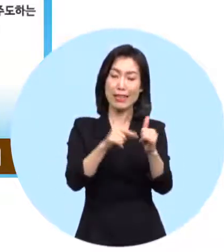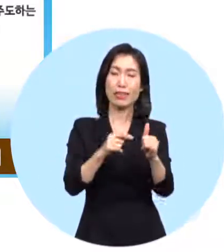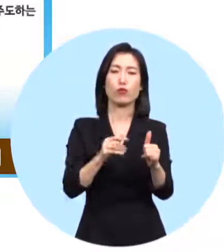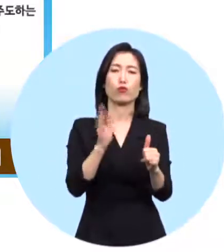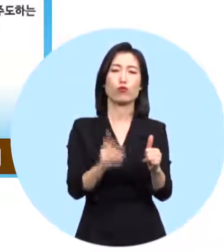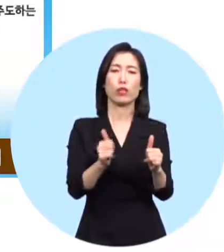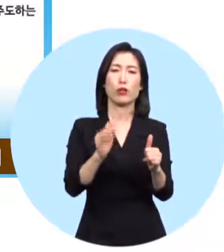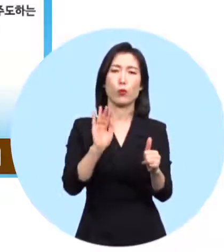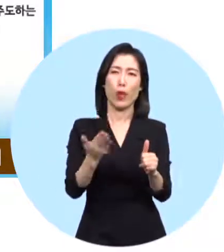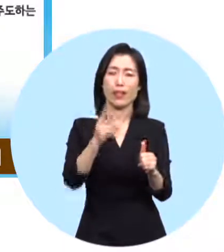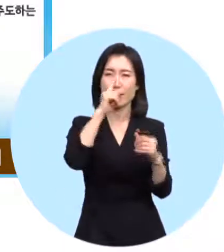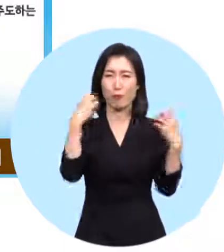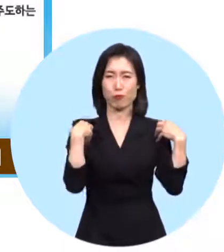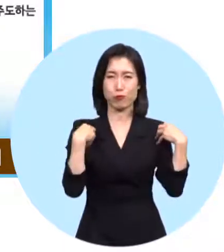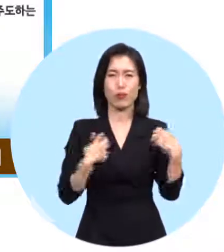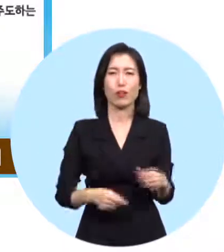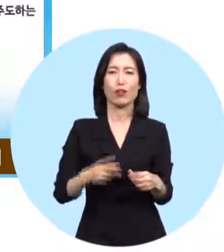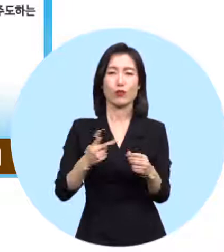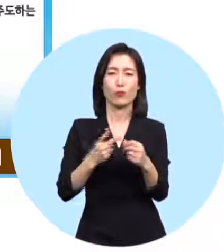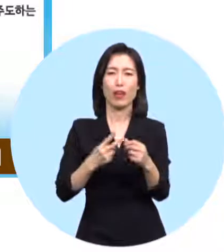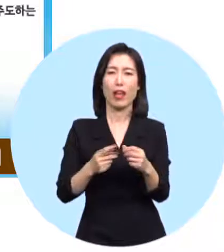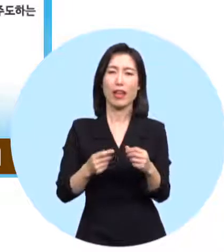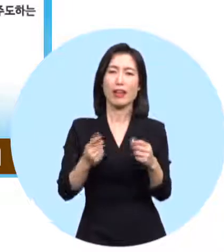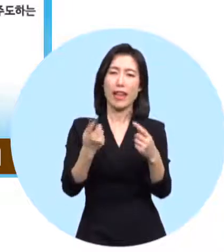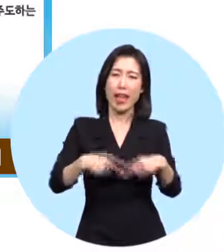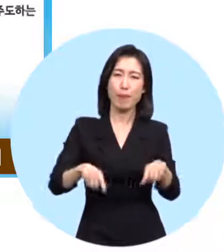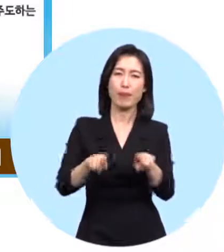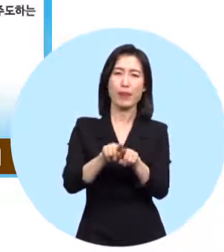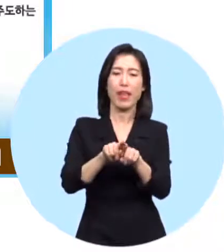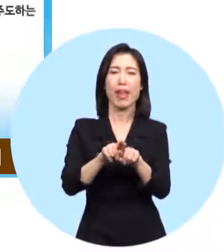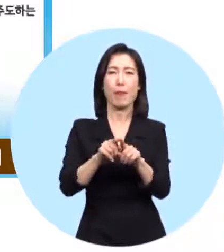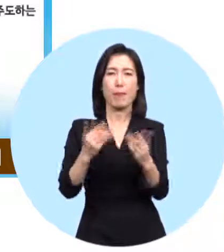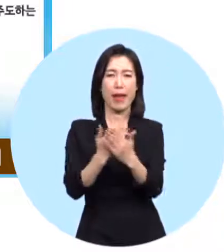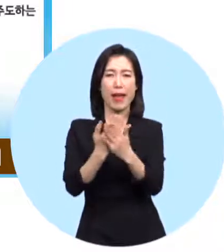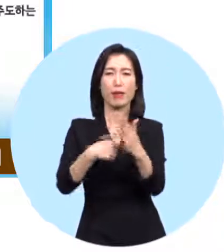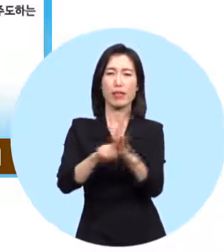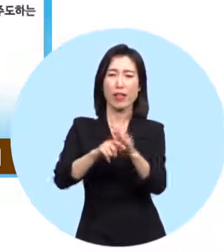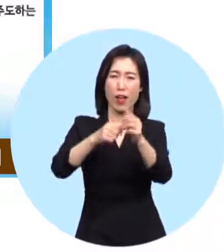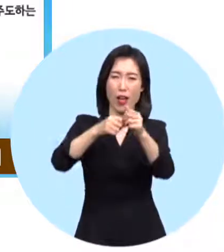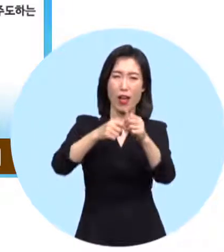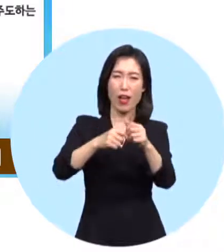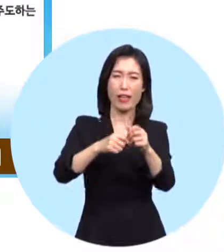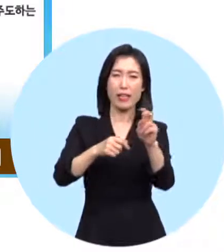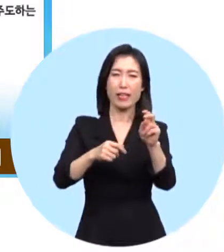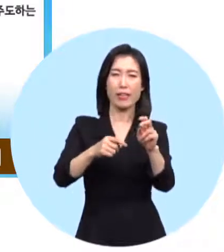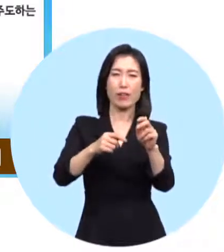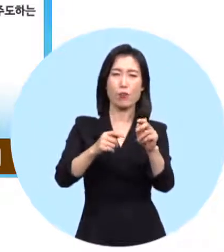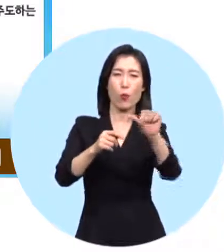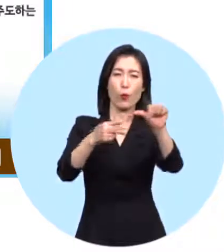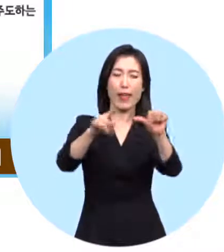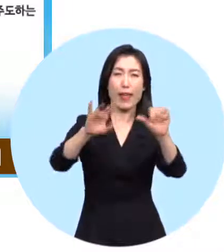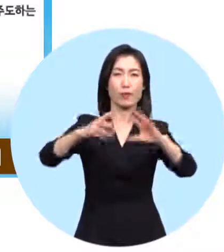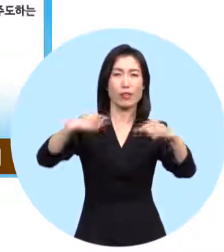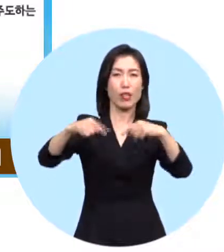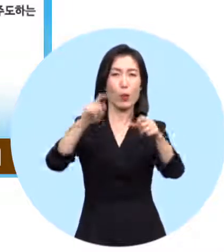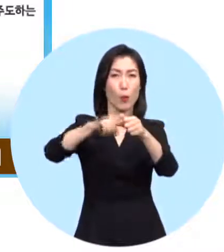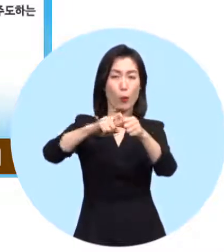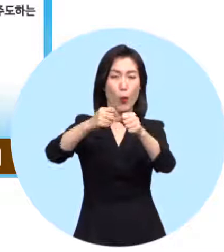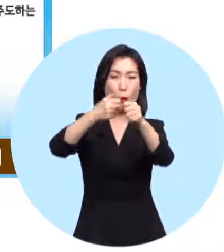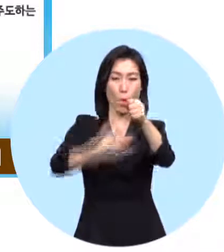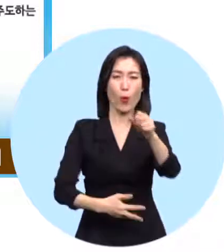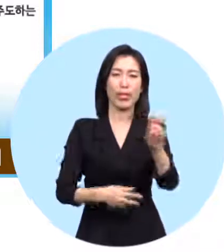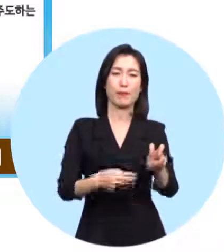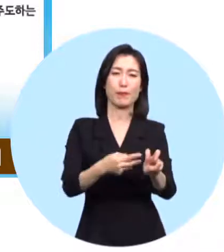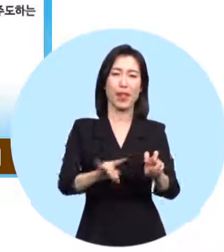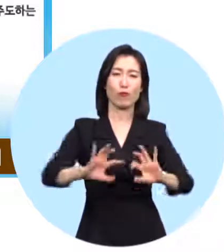정부, 고르게 발전하는 지역이라는 목표 속에 세부 20개 국정 전략이 있는데, 하나가